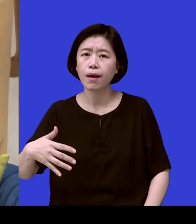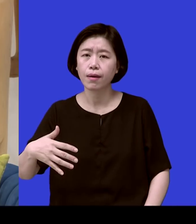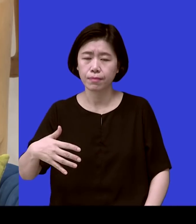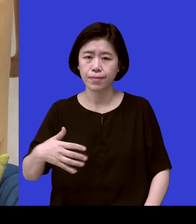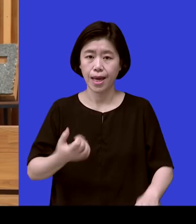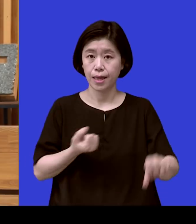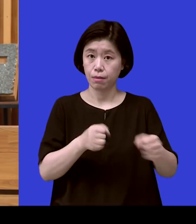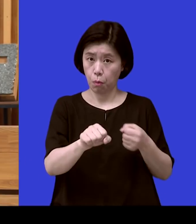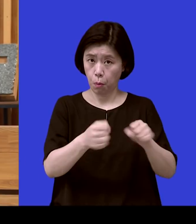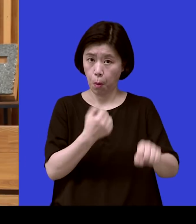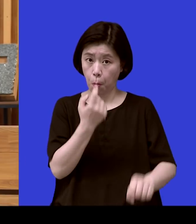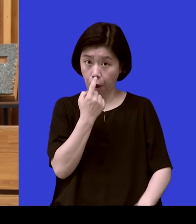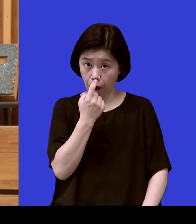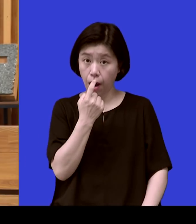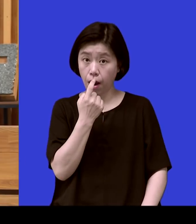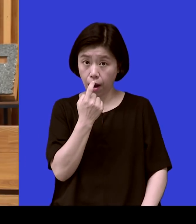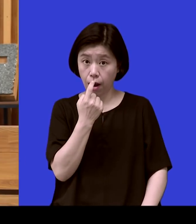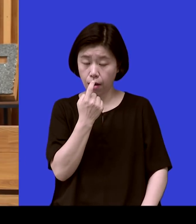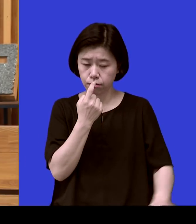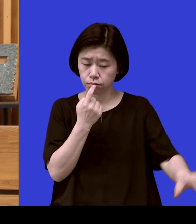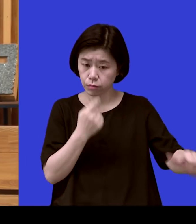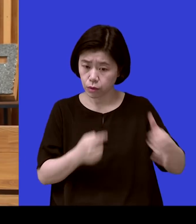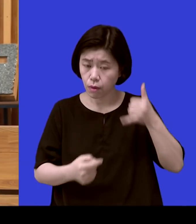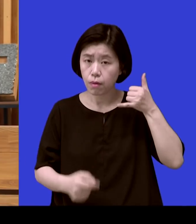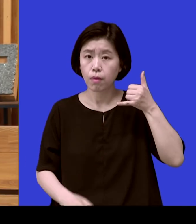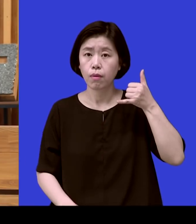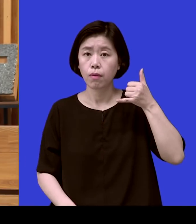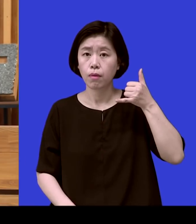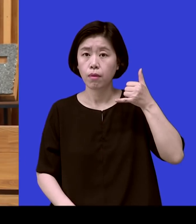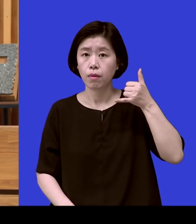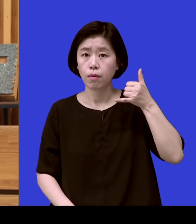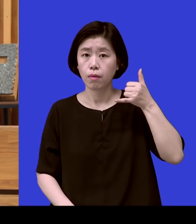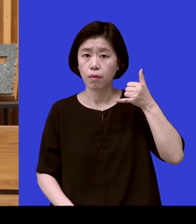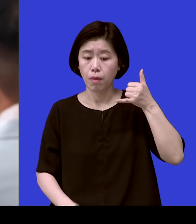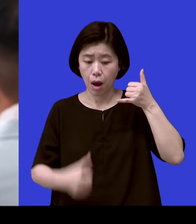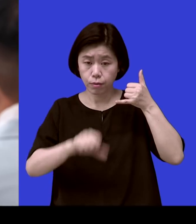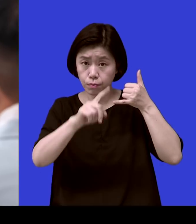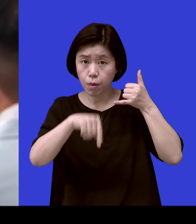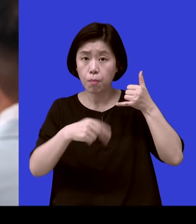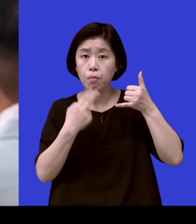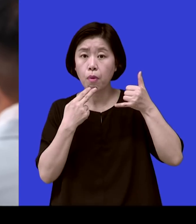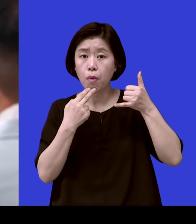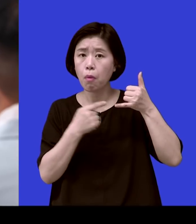학원에서 전화가 왔어요. 태권도. 그래서 전화를 받았더니